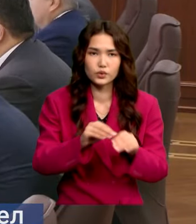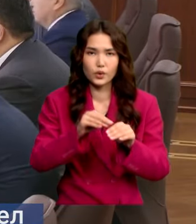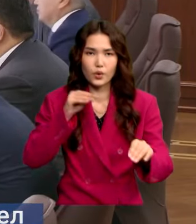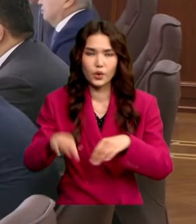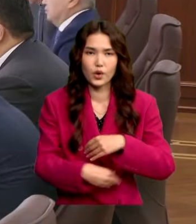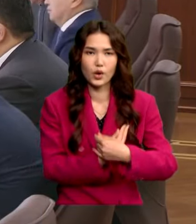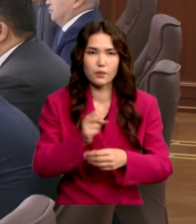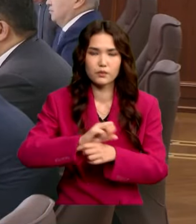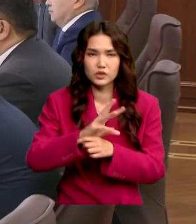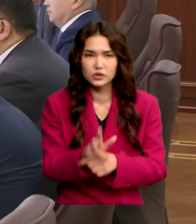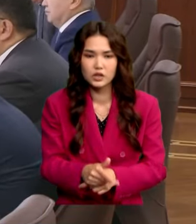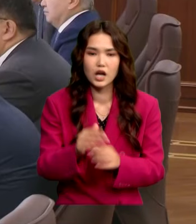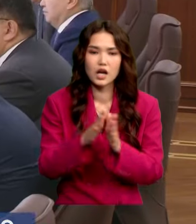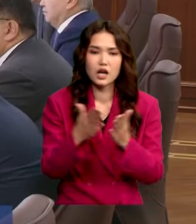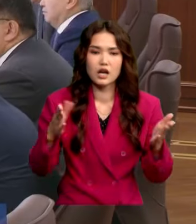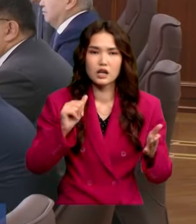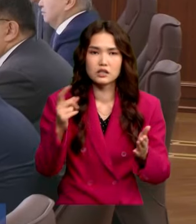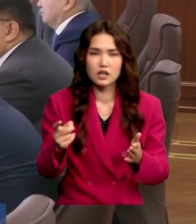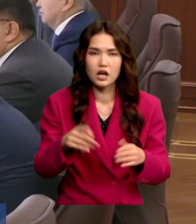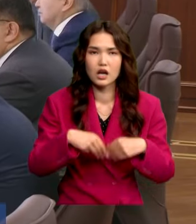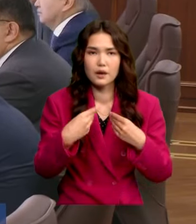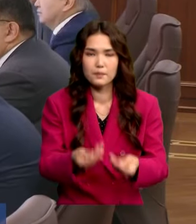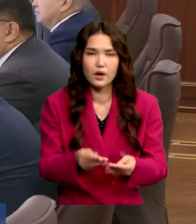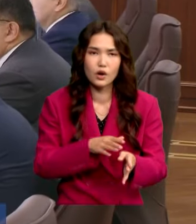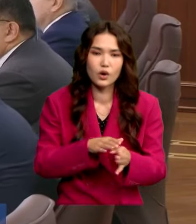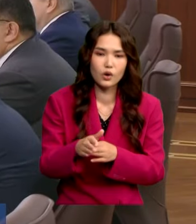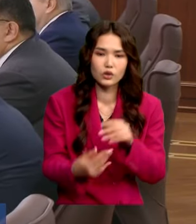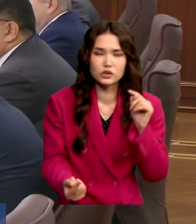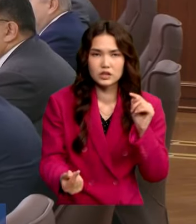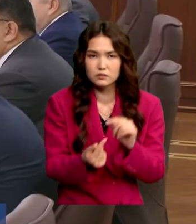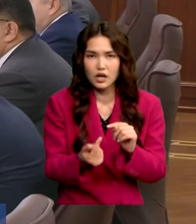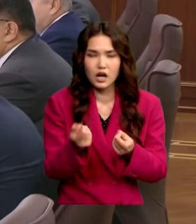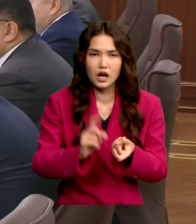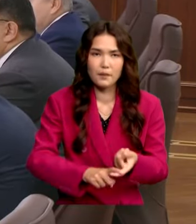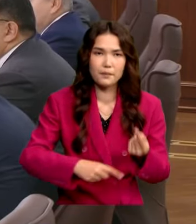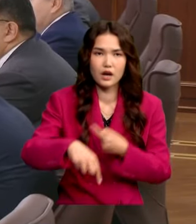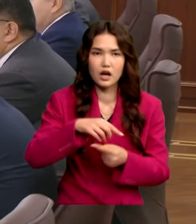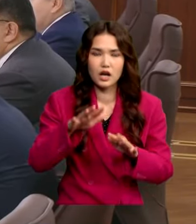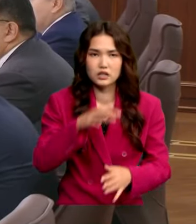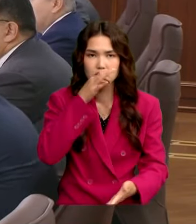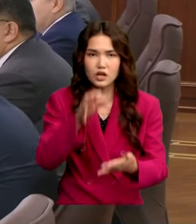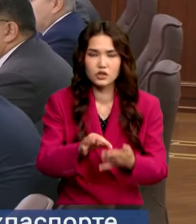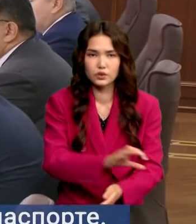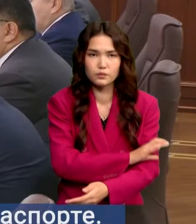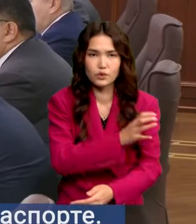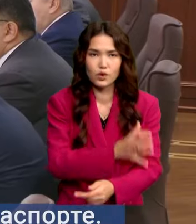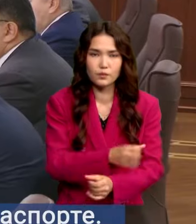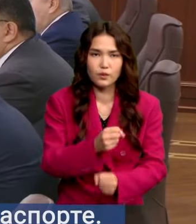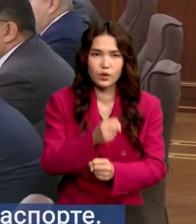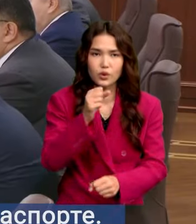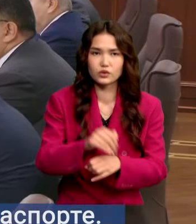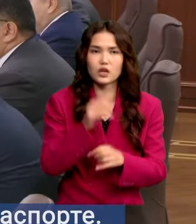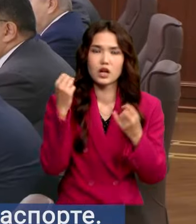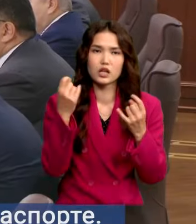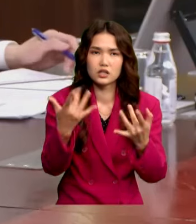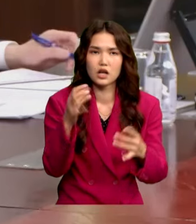қайта жабдықтау және техпаспортта тиісті белгінің болмауына байланысты кәсіпкерлердің жауапкершілігін күшейту жөнінде шаралар